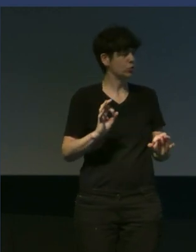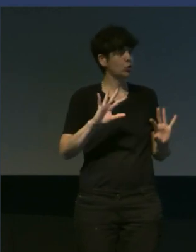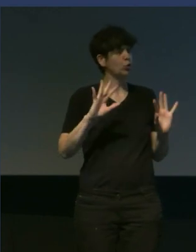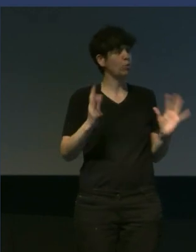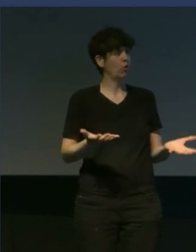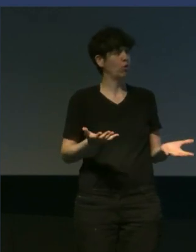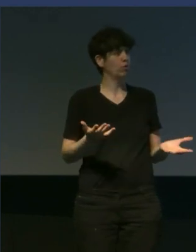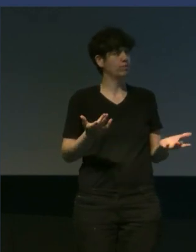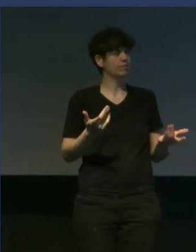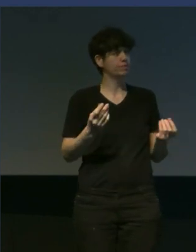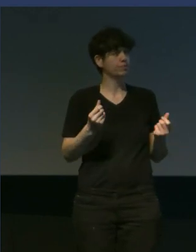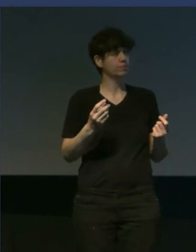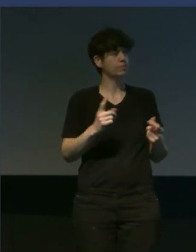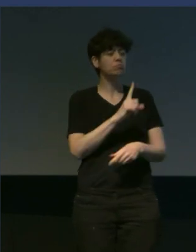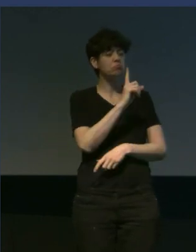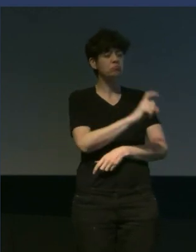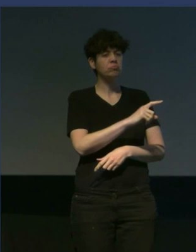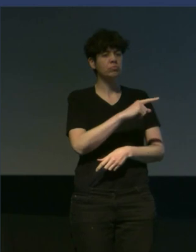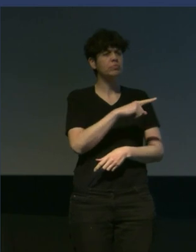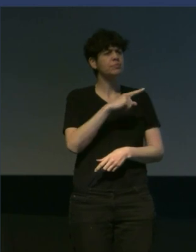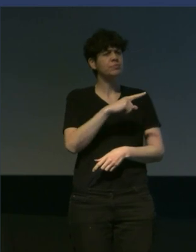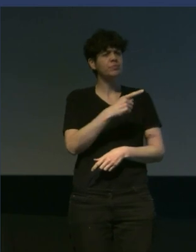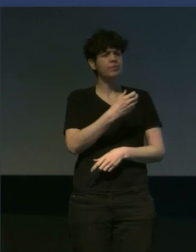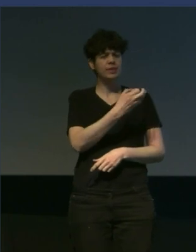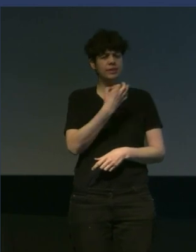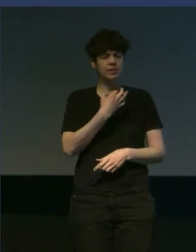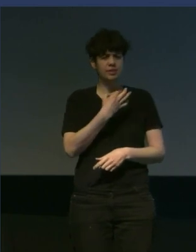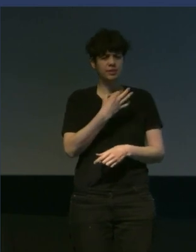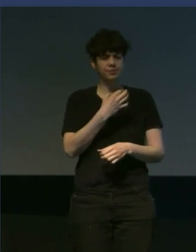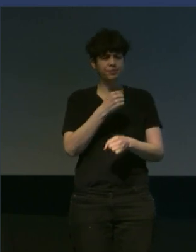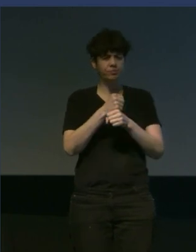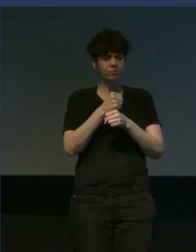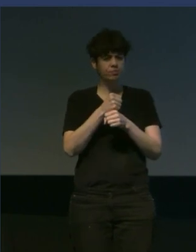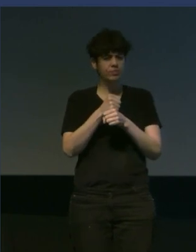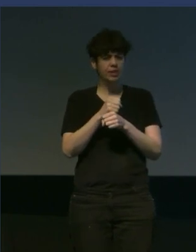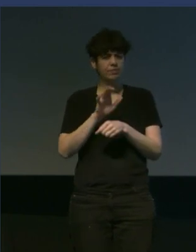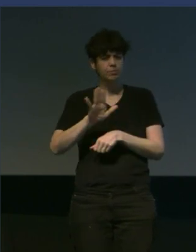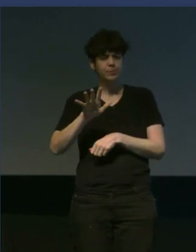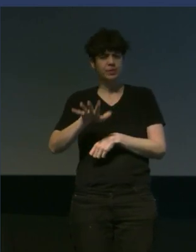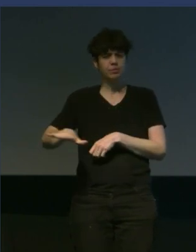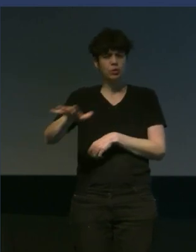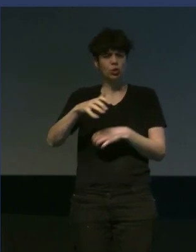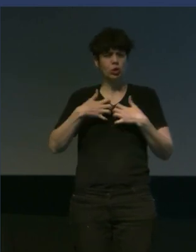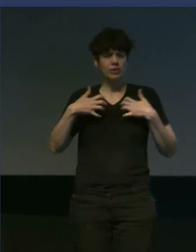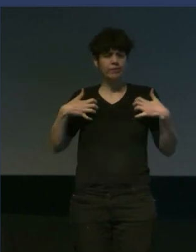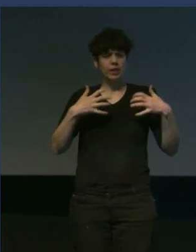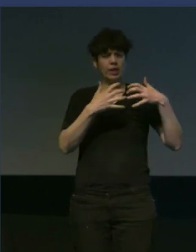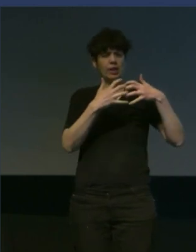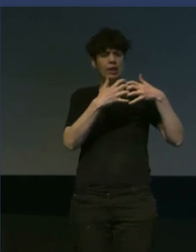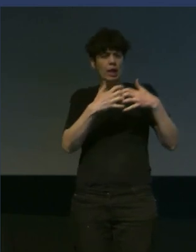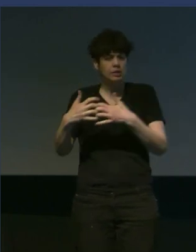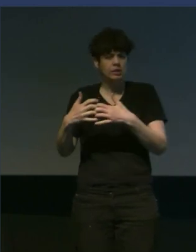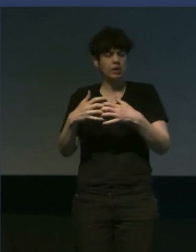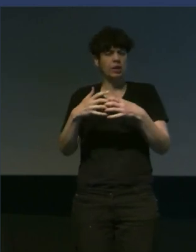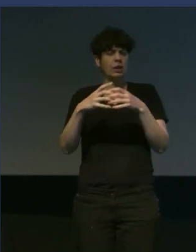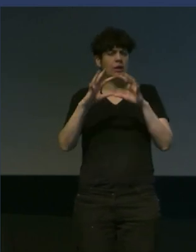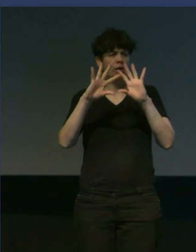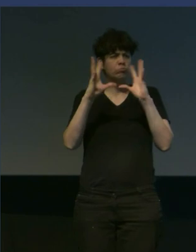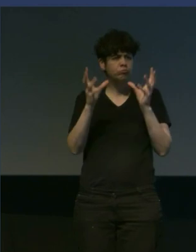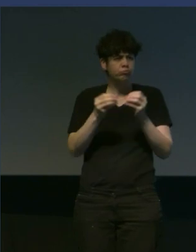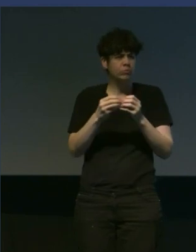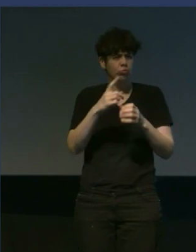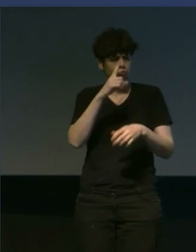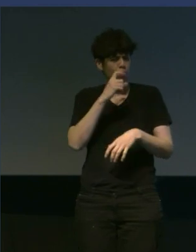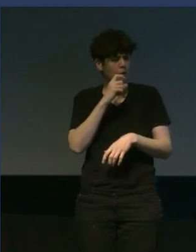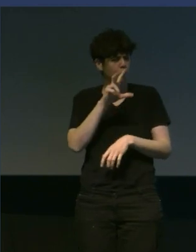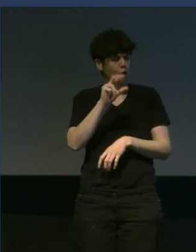s'est passé vraiment. Tu as parlé un peu tout à l'heure du travail des scientifiques sur le glacier ou les cailloux. Voilà, je crois qu'il y a plus de 30